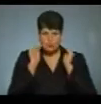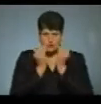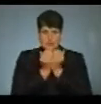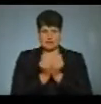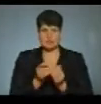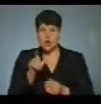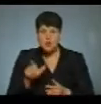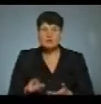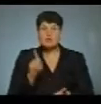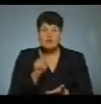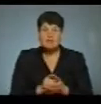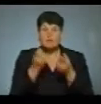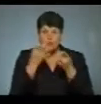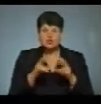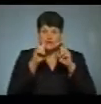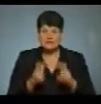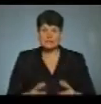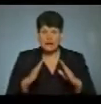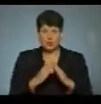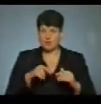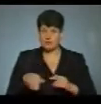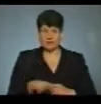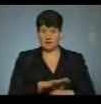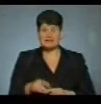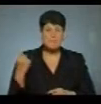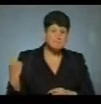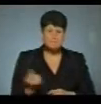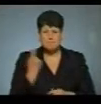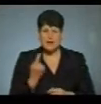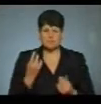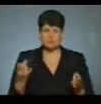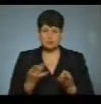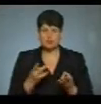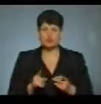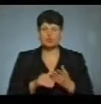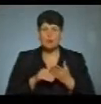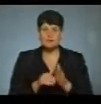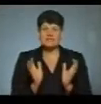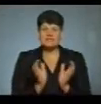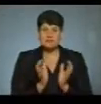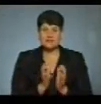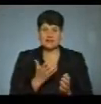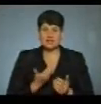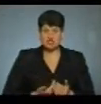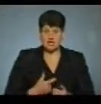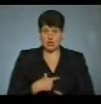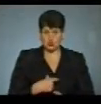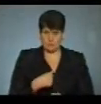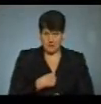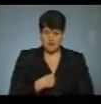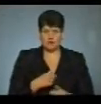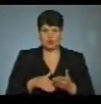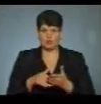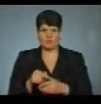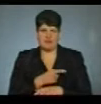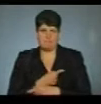повинні просто сидіти вдома, не виходити. Це перше, яке необхідне для того, щоб допомогти зберегти життя собі і допомогти медикам.